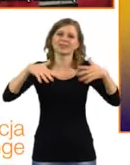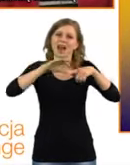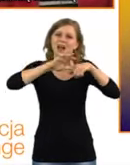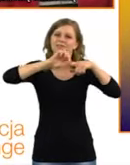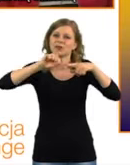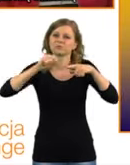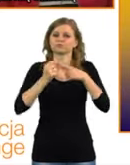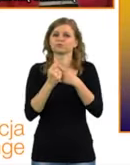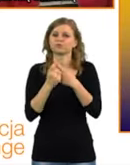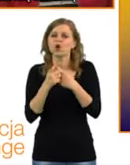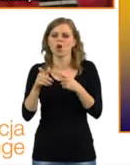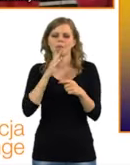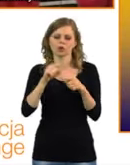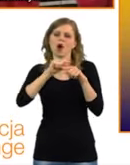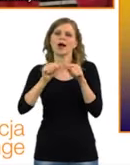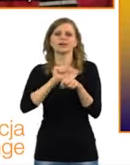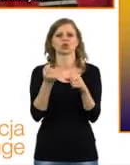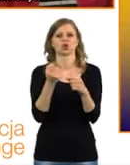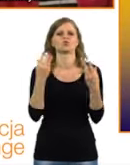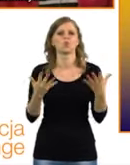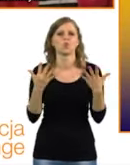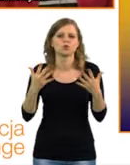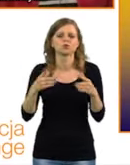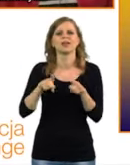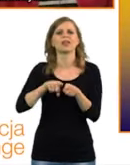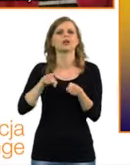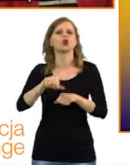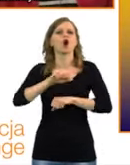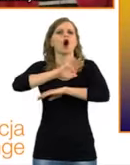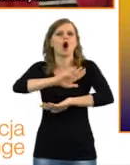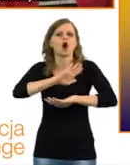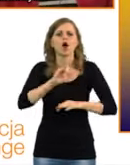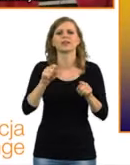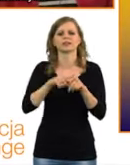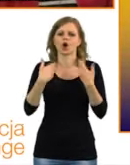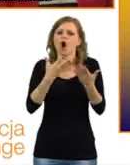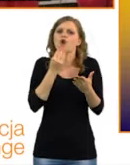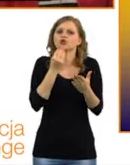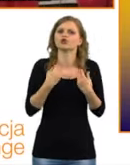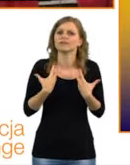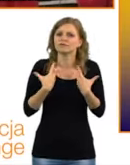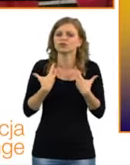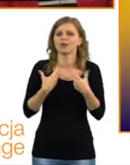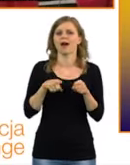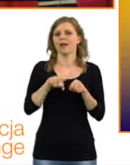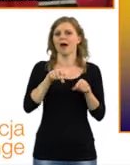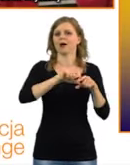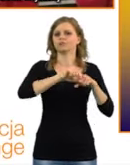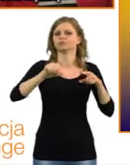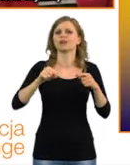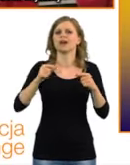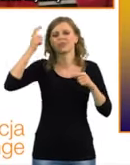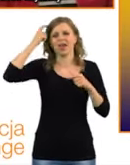między innymi rolę ochronną i odżywczą dla wypustek komórek nerwowych. Włókna